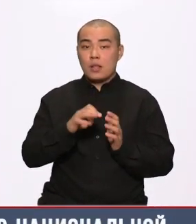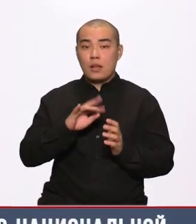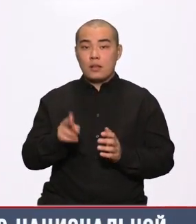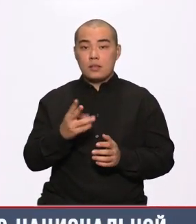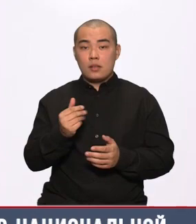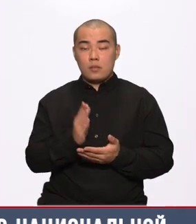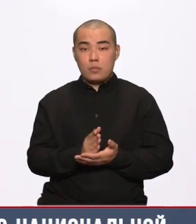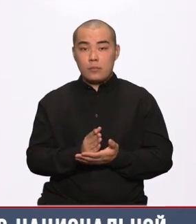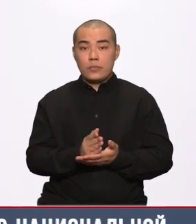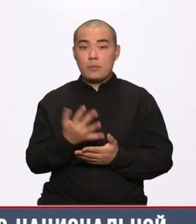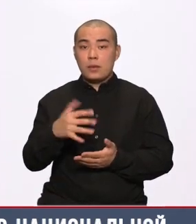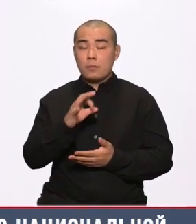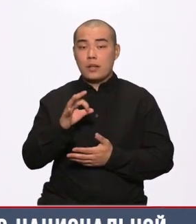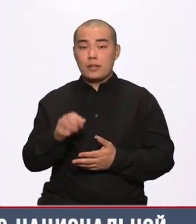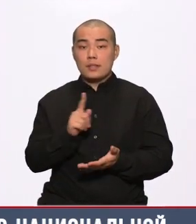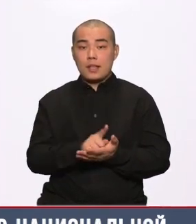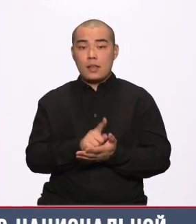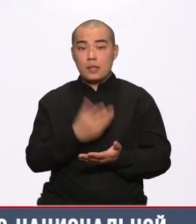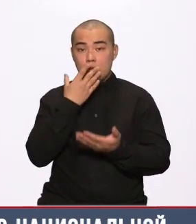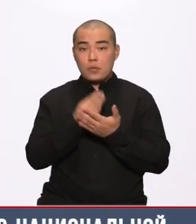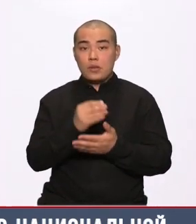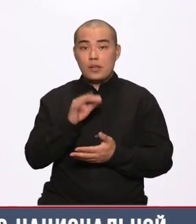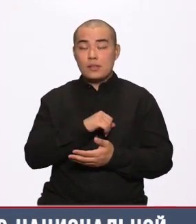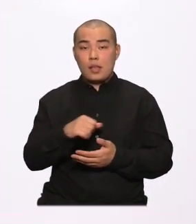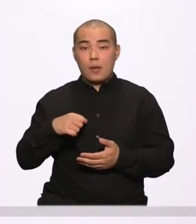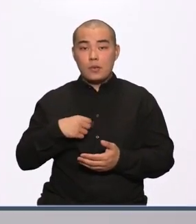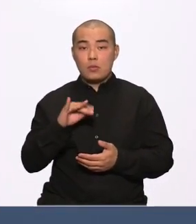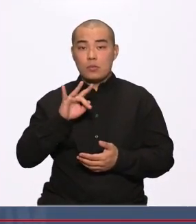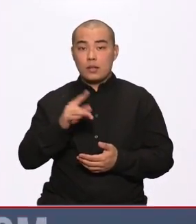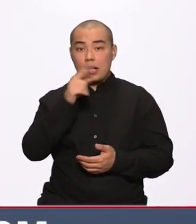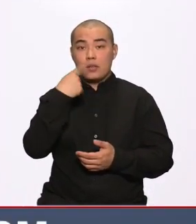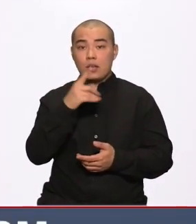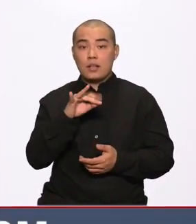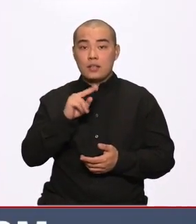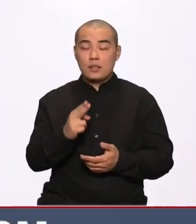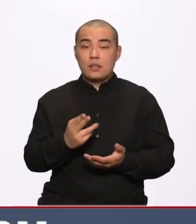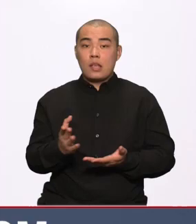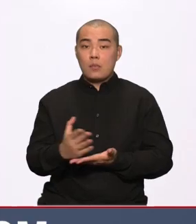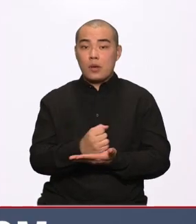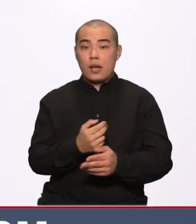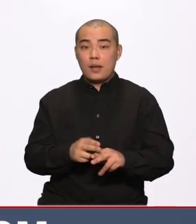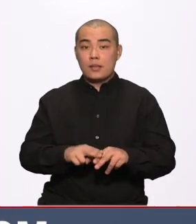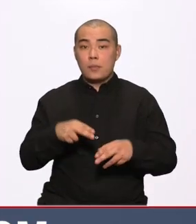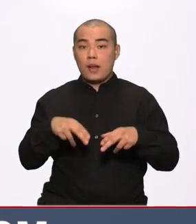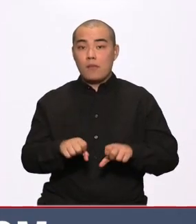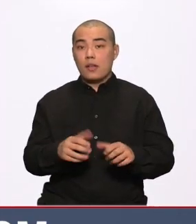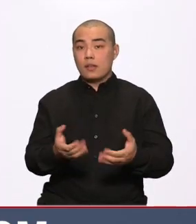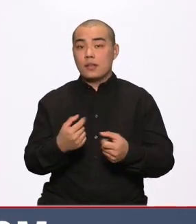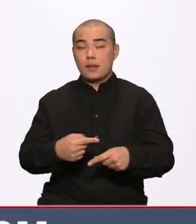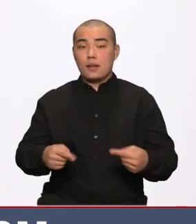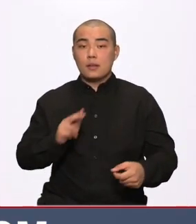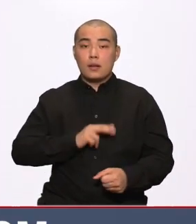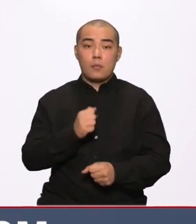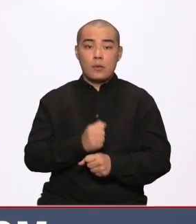есть 50% от налогов на имущество индивидуальных и юридических лиц, лицензионный сбор за право занятия отдельными видами